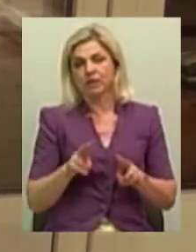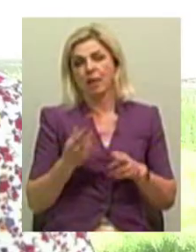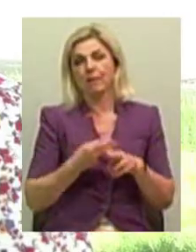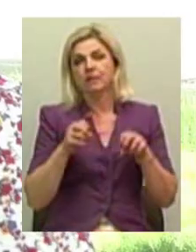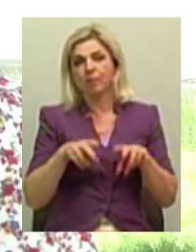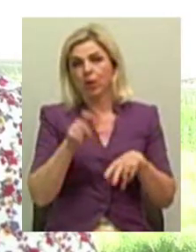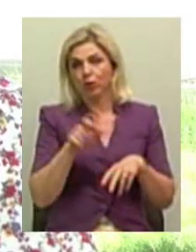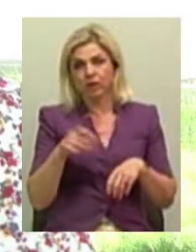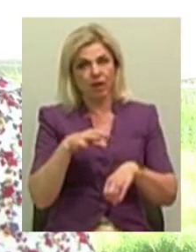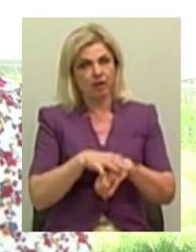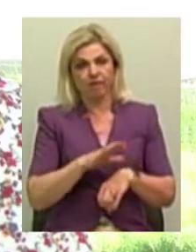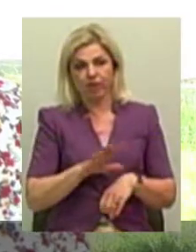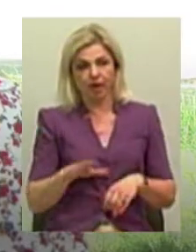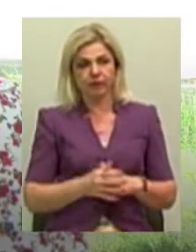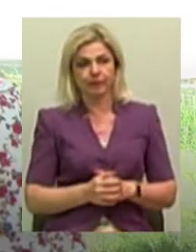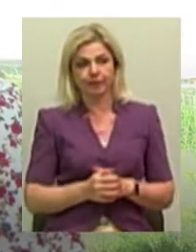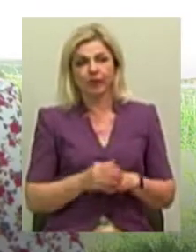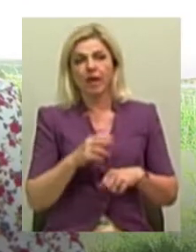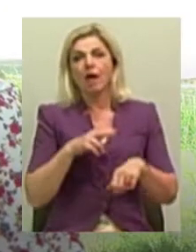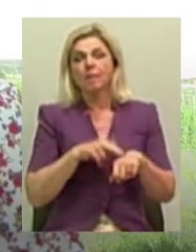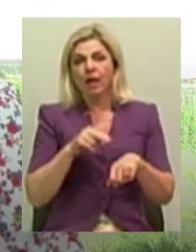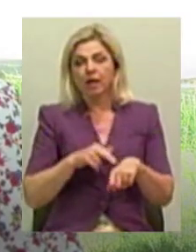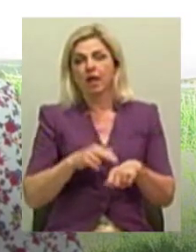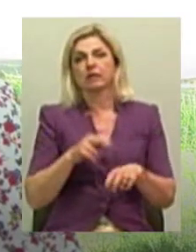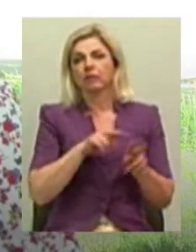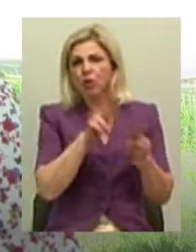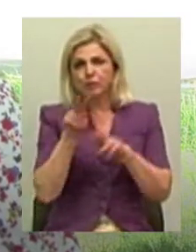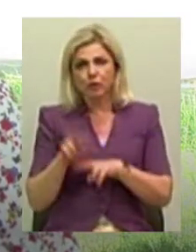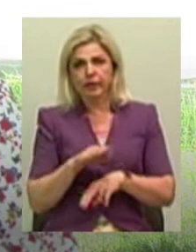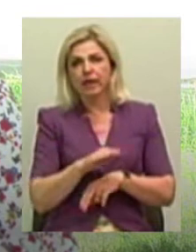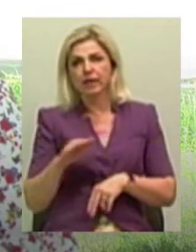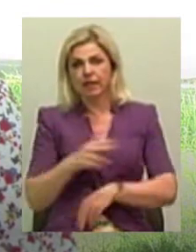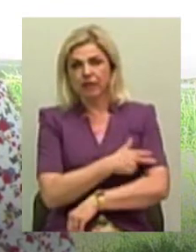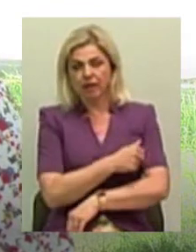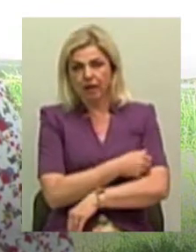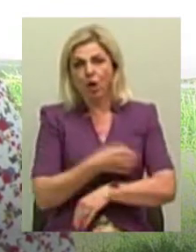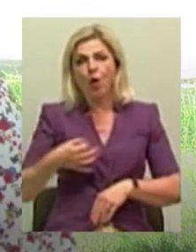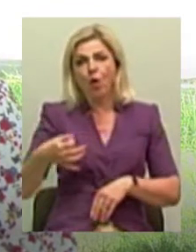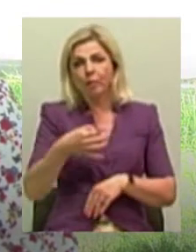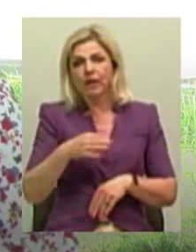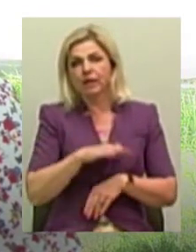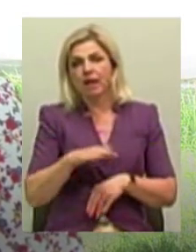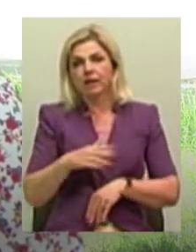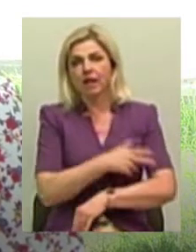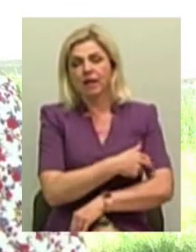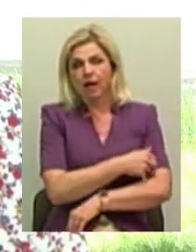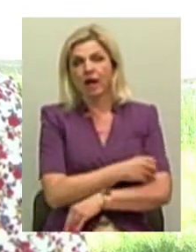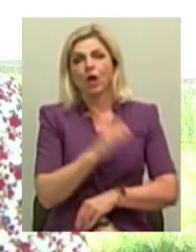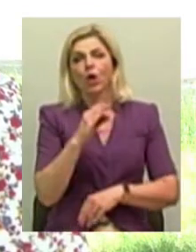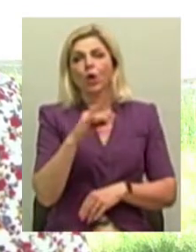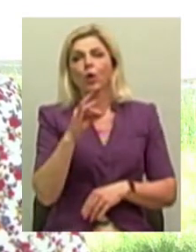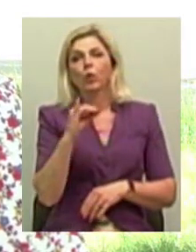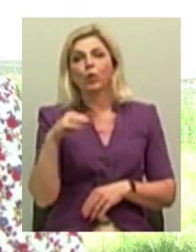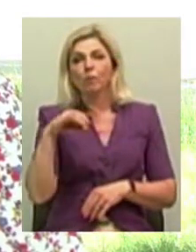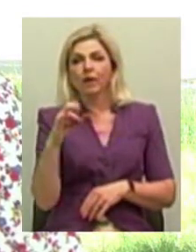виявили. Правоохоронці обстежували дитячі лікарняні заклади. Це обласна дитяча лікарня, лікарня по вулиці Рюміна,